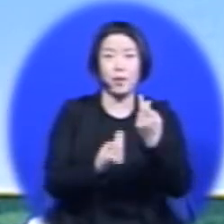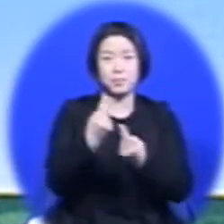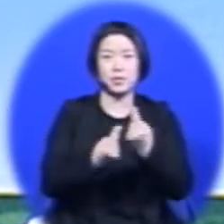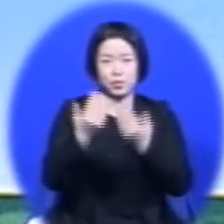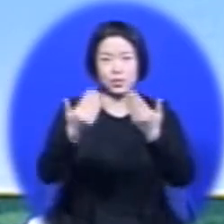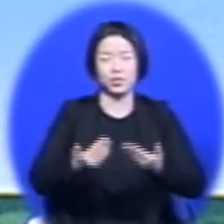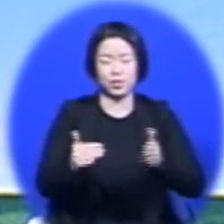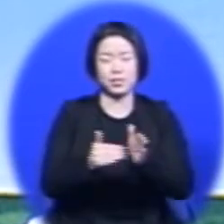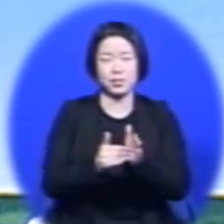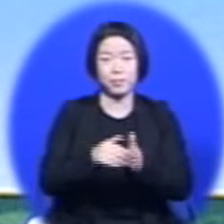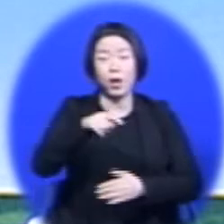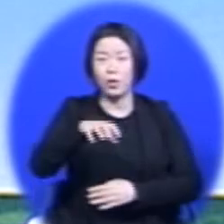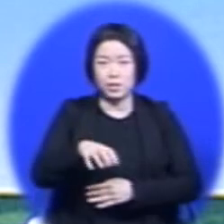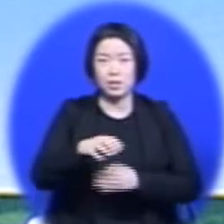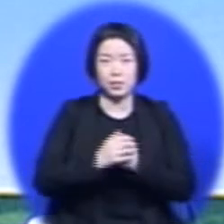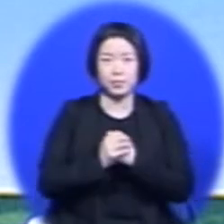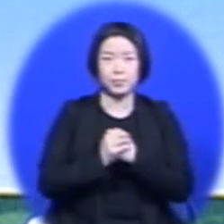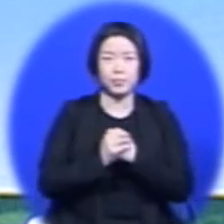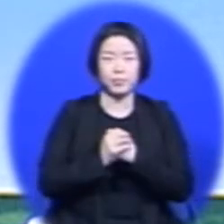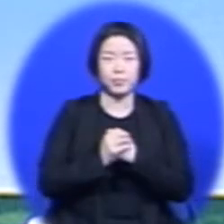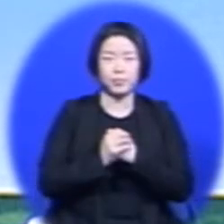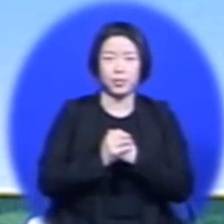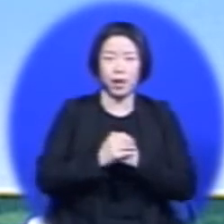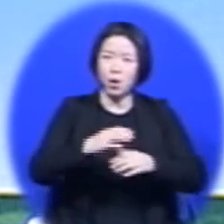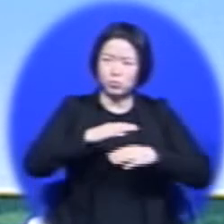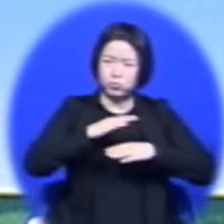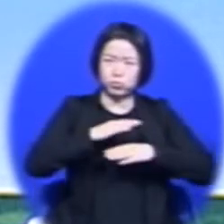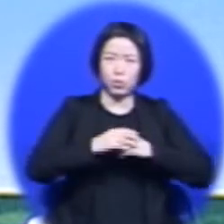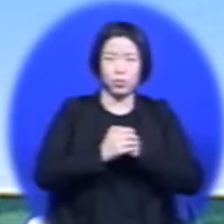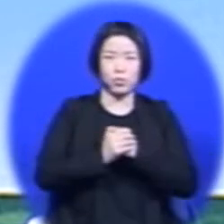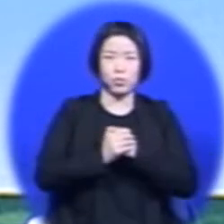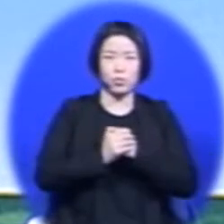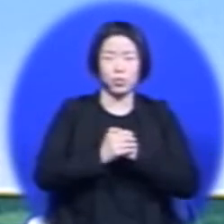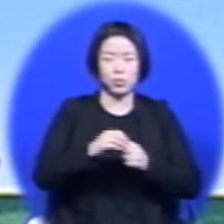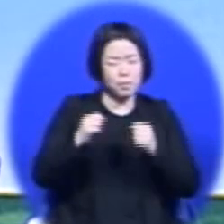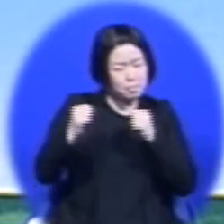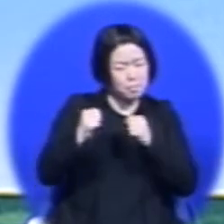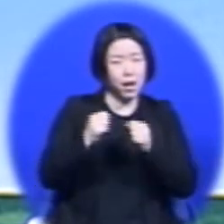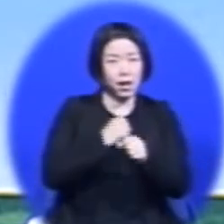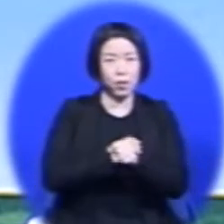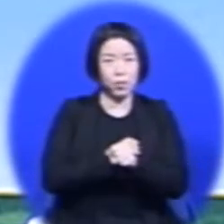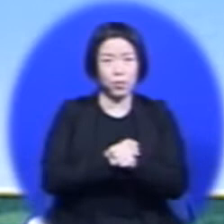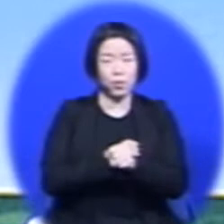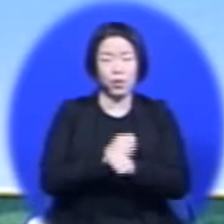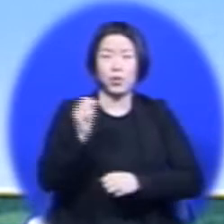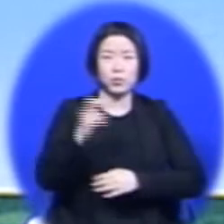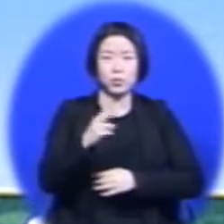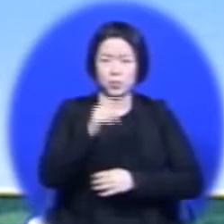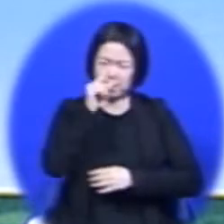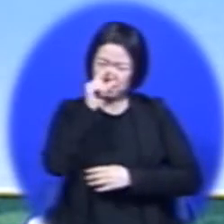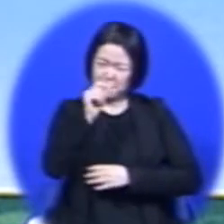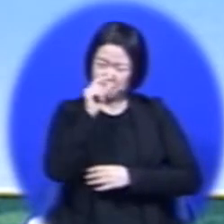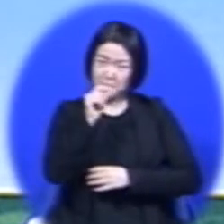드셨어요. 여기서 그 무섭고 그리고 매정하고 아주